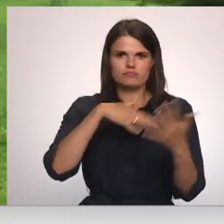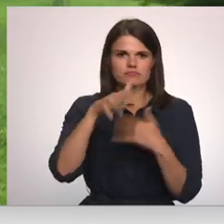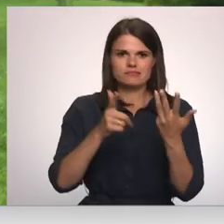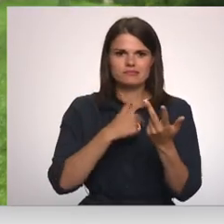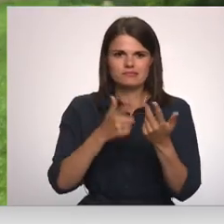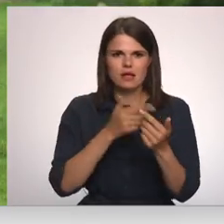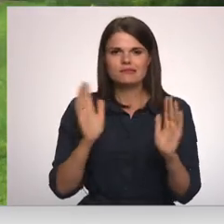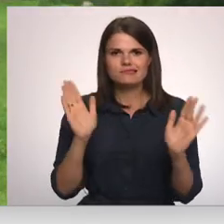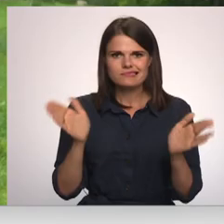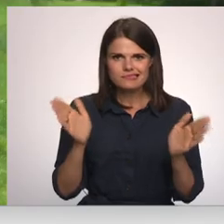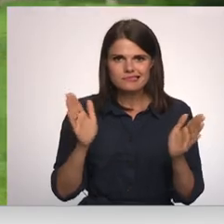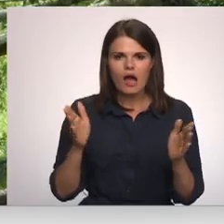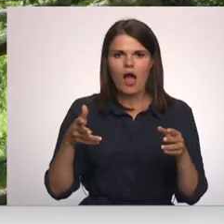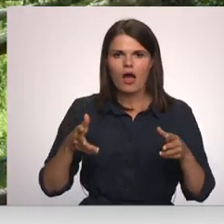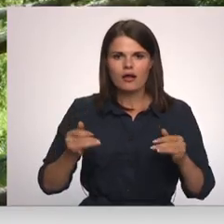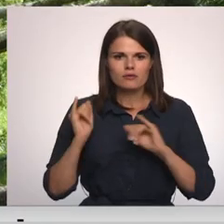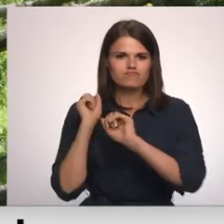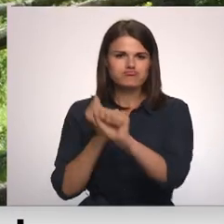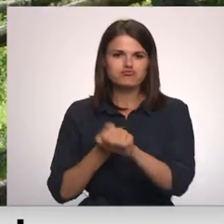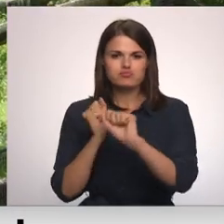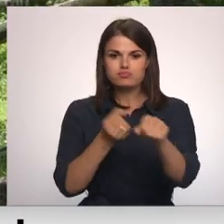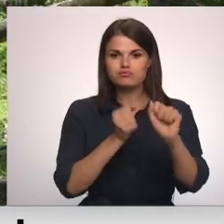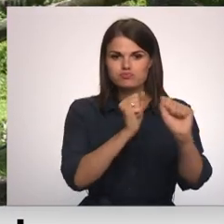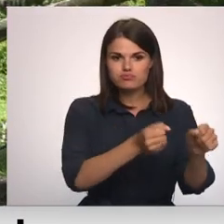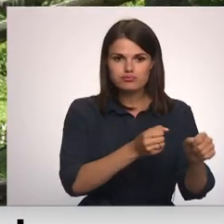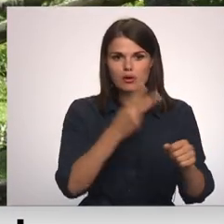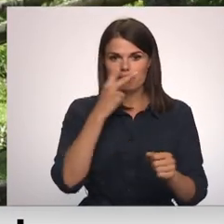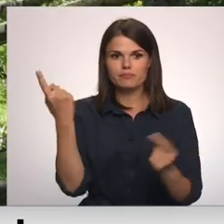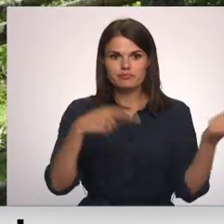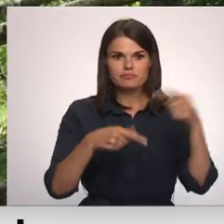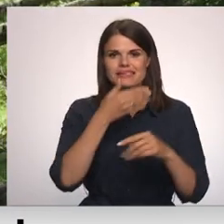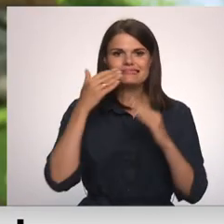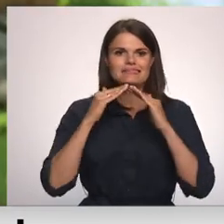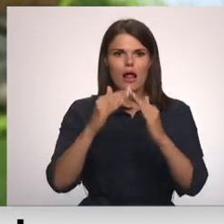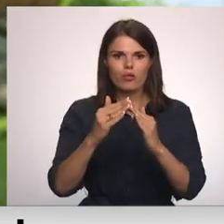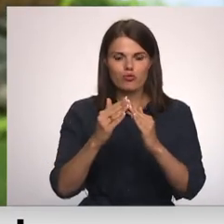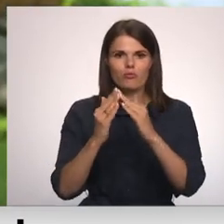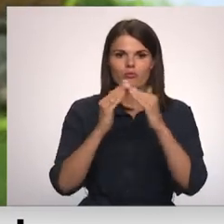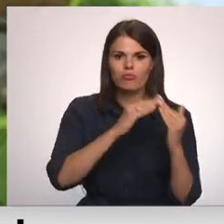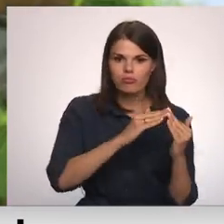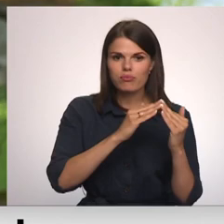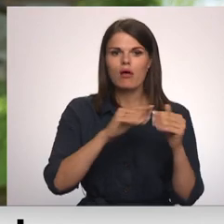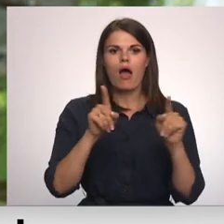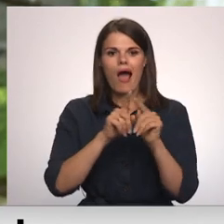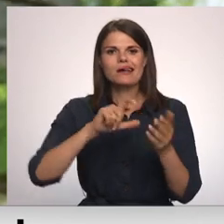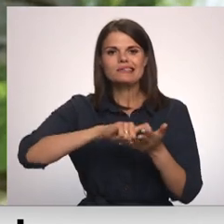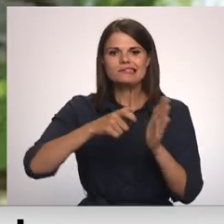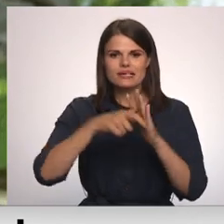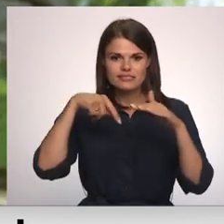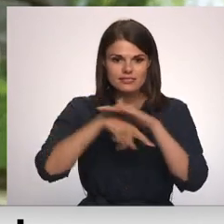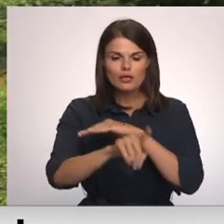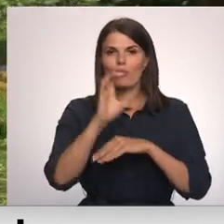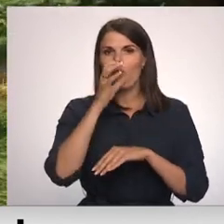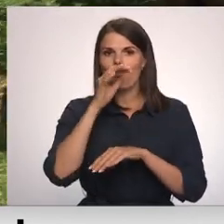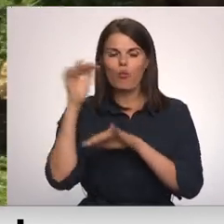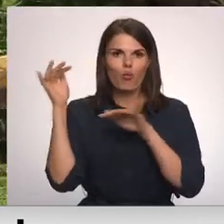Ceļu atbrīvojam, tur ceļu atbrīvojam. Reku, man atēja apgāzās, siltumnīca saliek. Palīja bišķiņ istabā ūdens, ja?